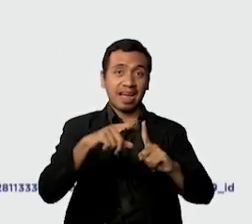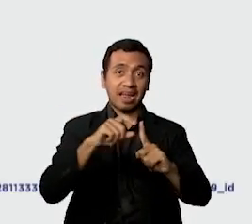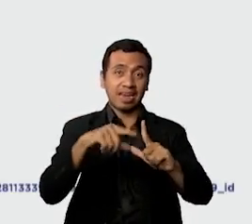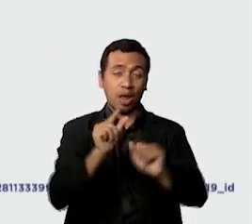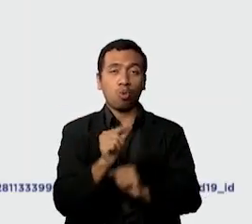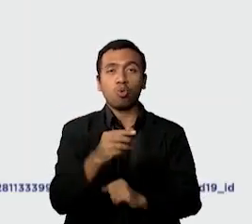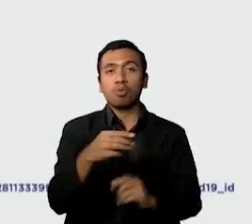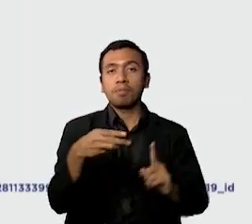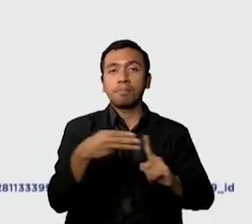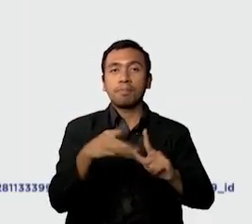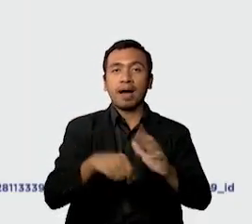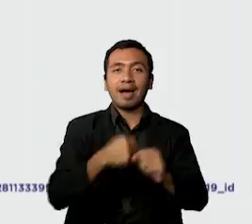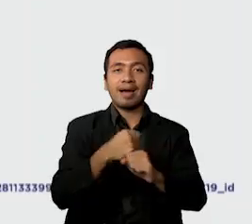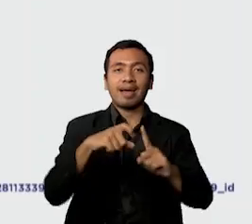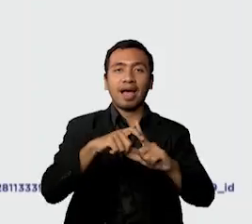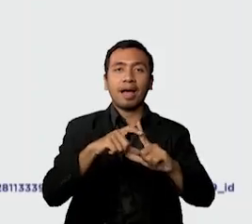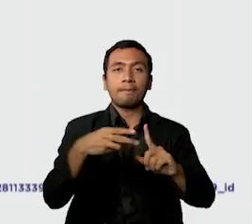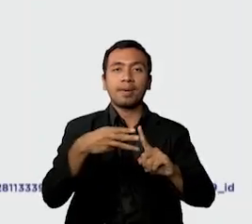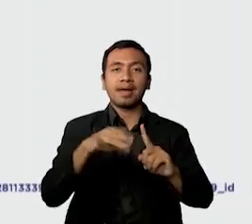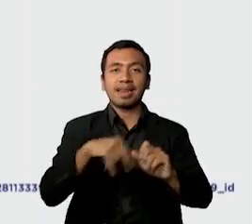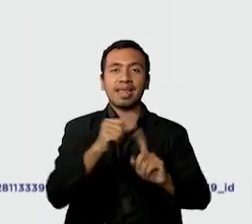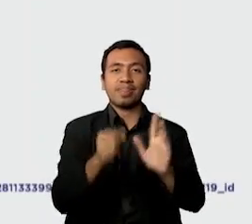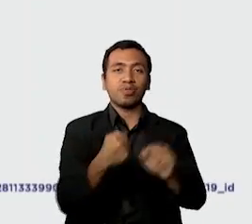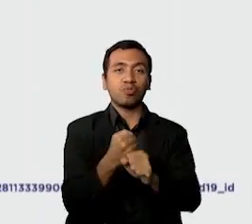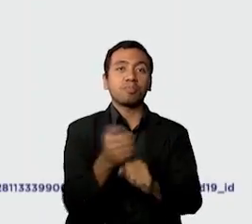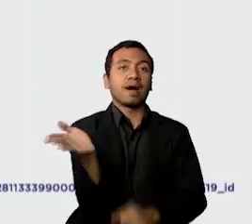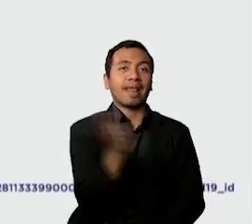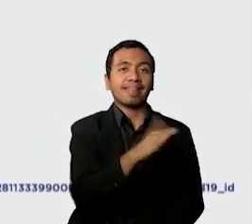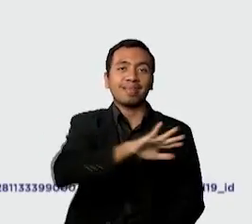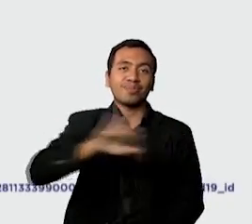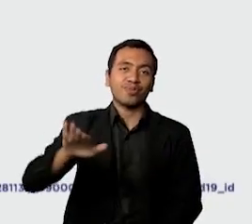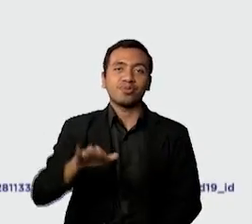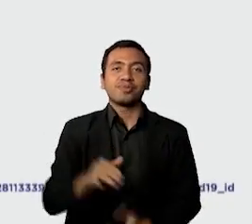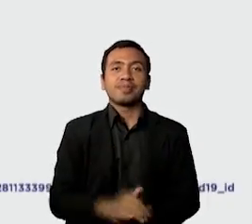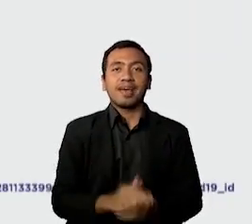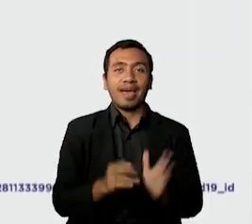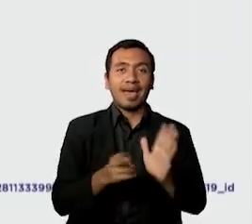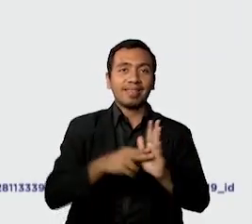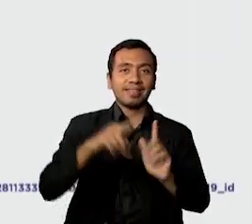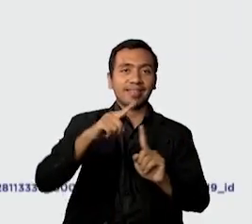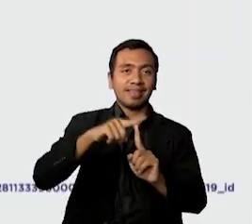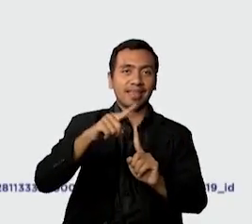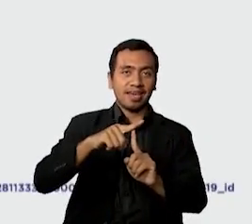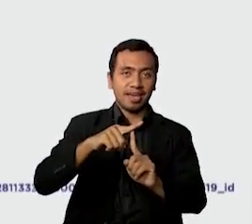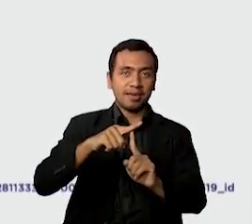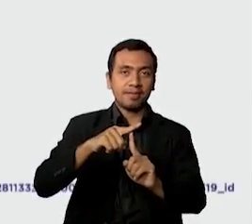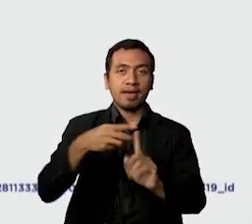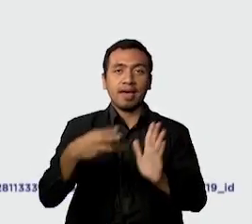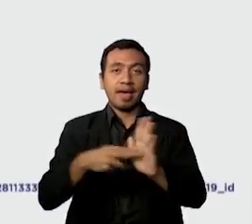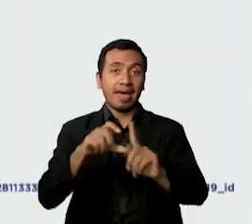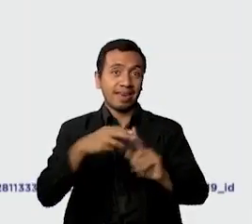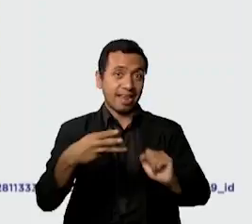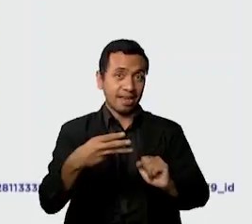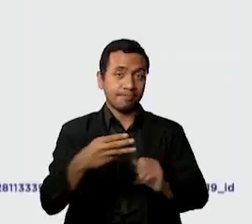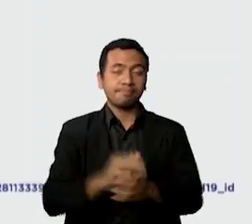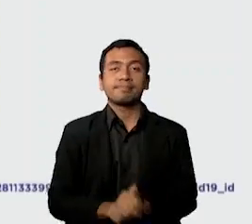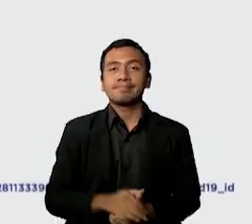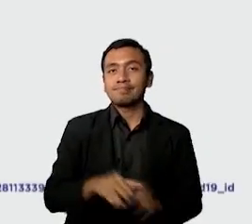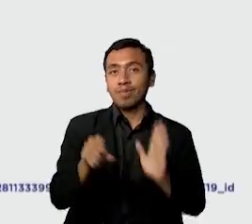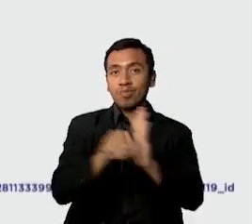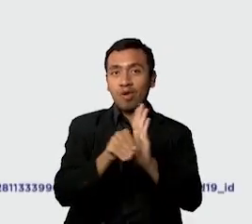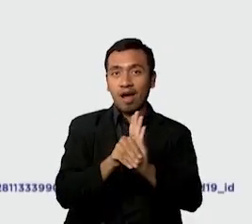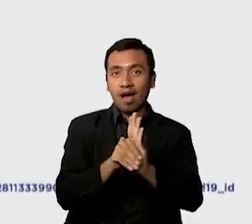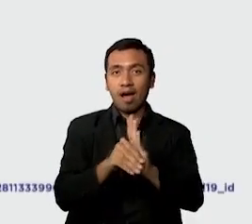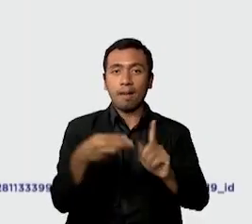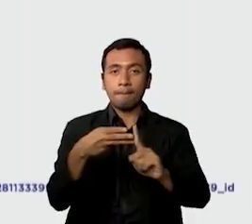Belitung, Bangka Barat, Belitung Timur, Provinsi Nusa Tenggara Timur, Ende, Provinsi